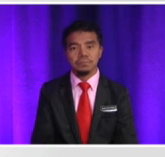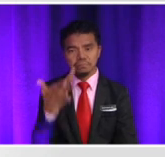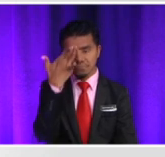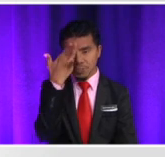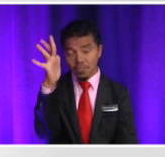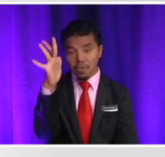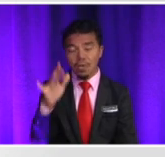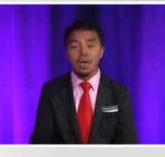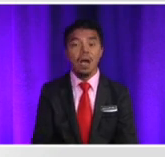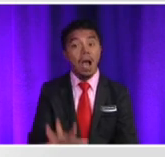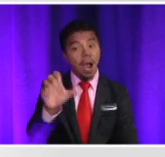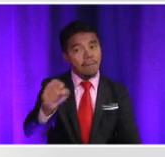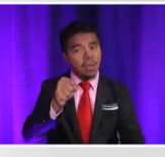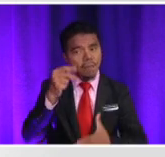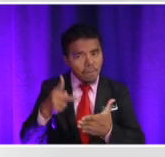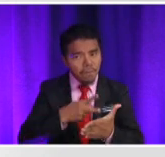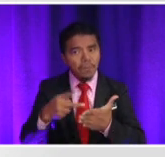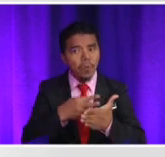dari pengalaman